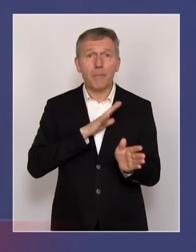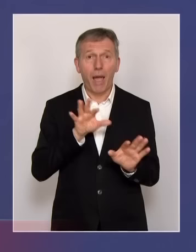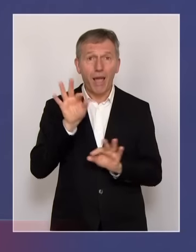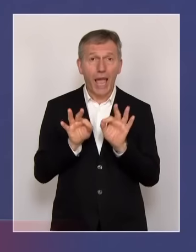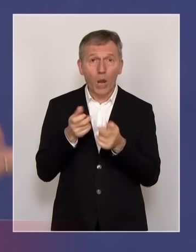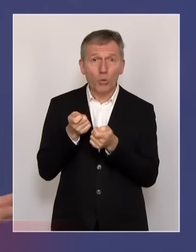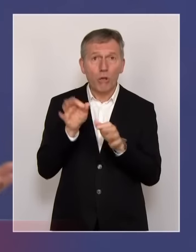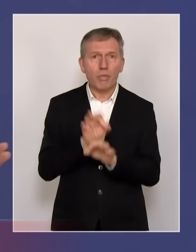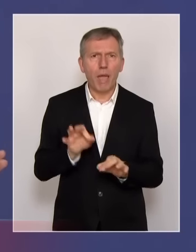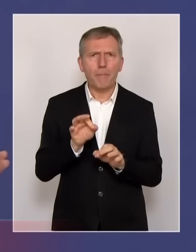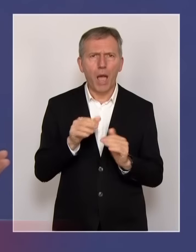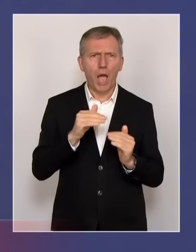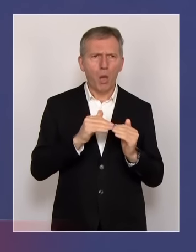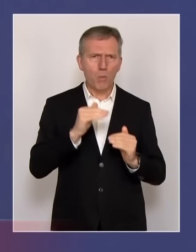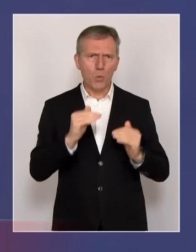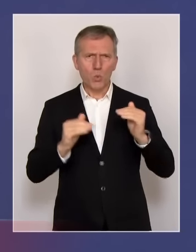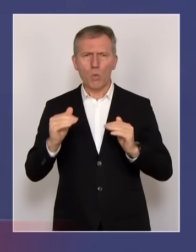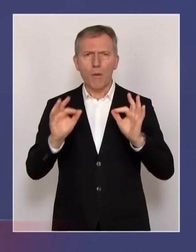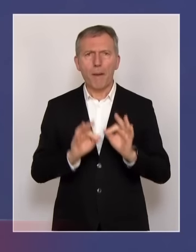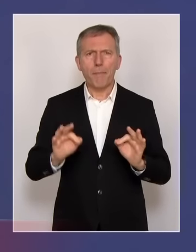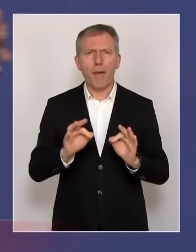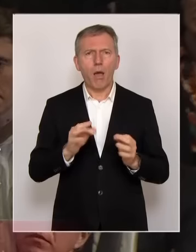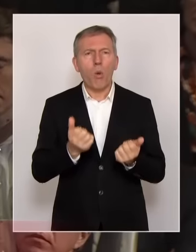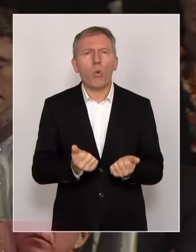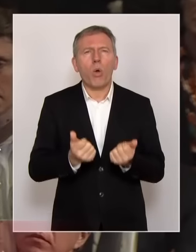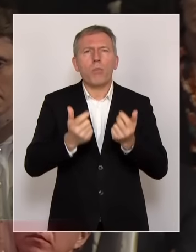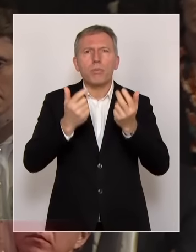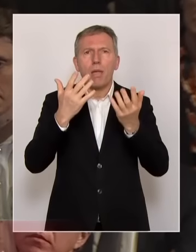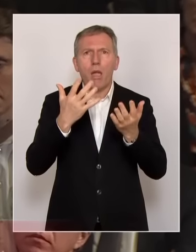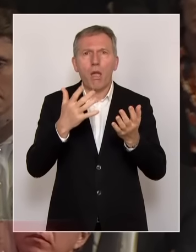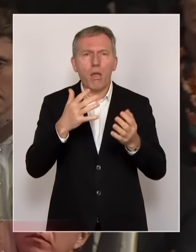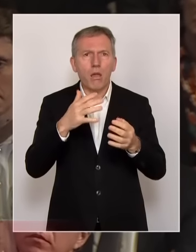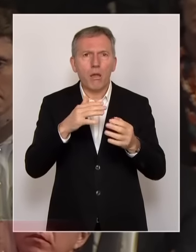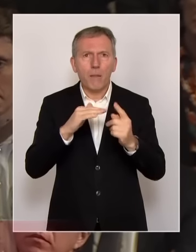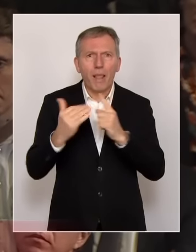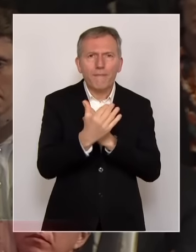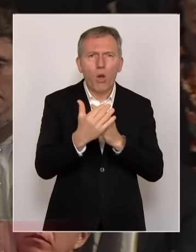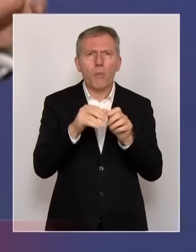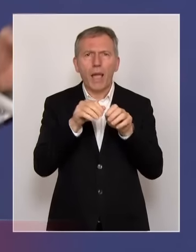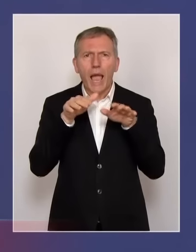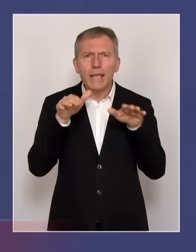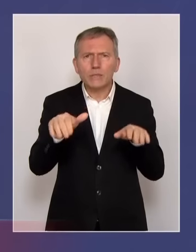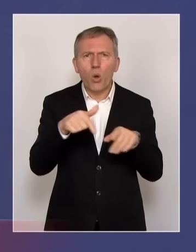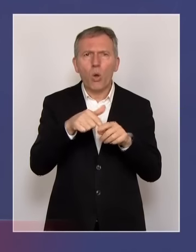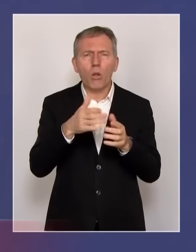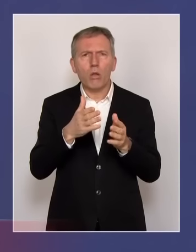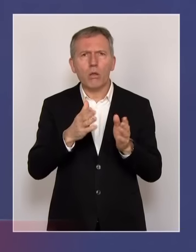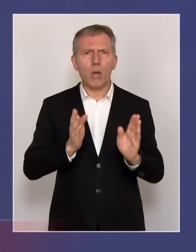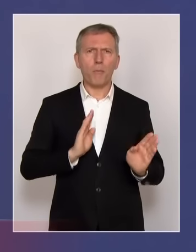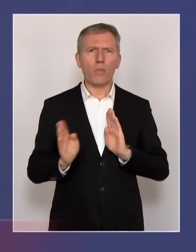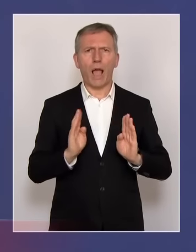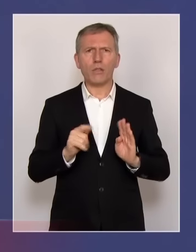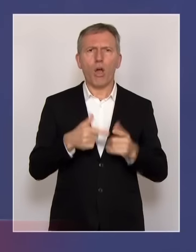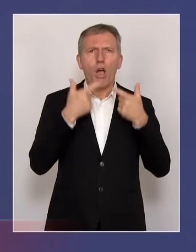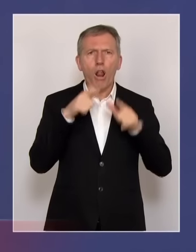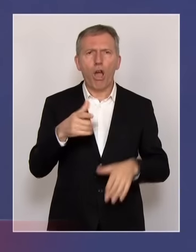et parce qu'il n'est pas modéré non plus voulez-vous que je vous dise combien chacune de ces plateformes de ces réseaux a de modérateurs en langue française